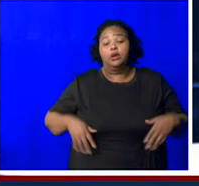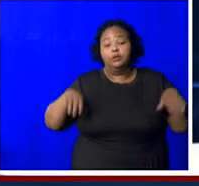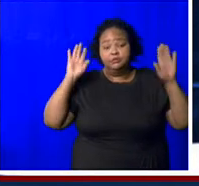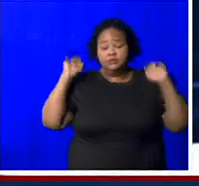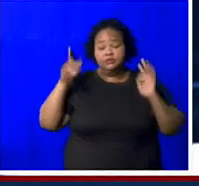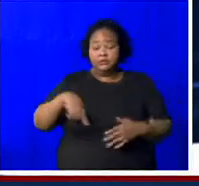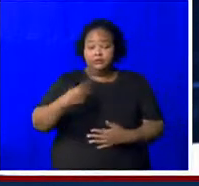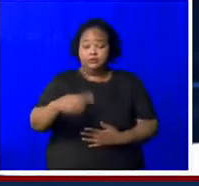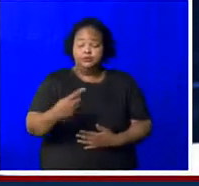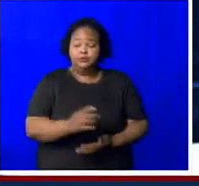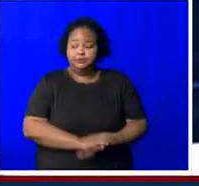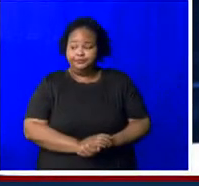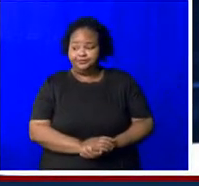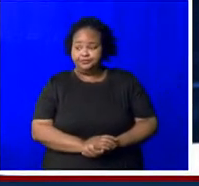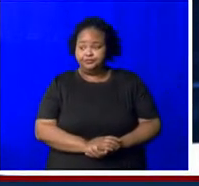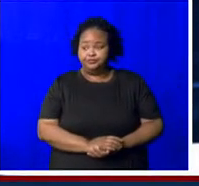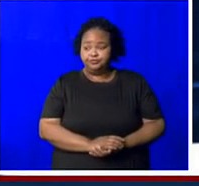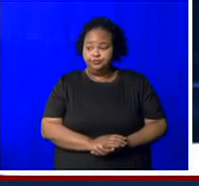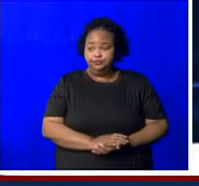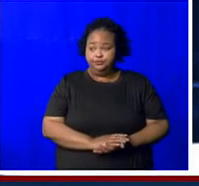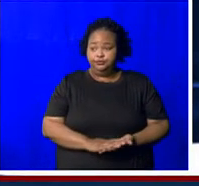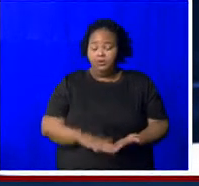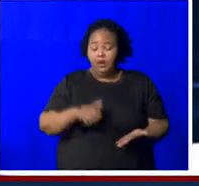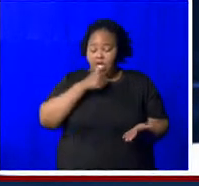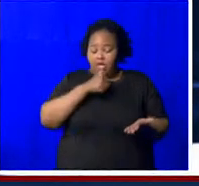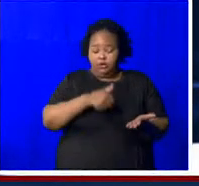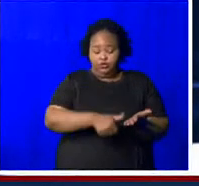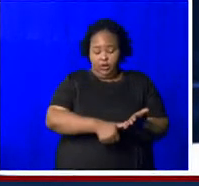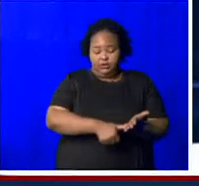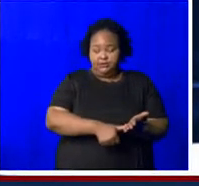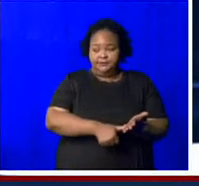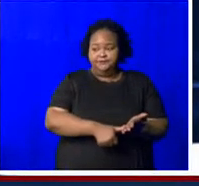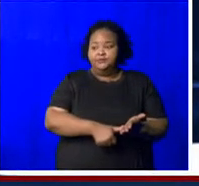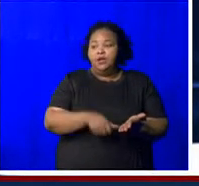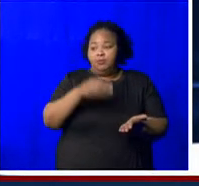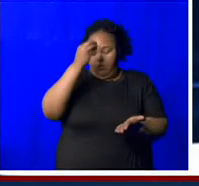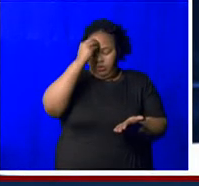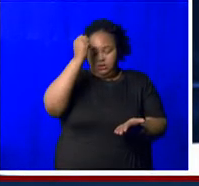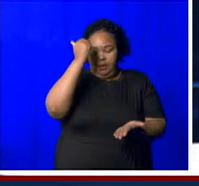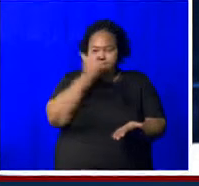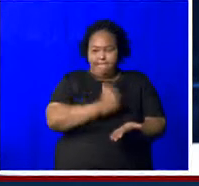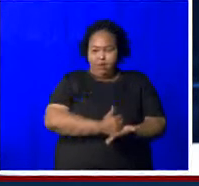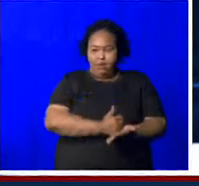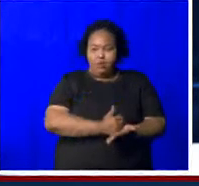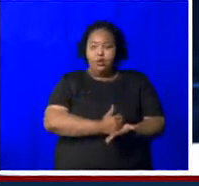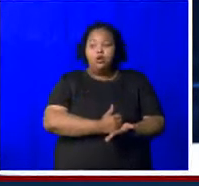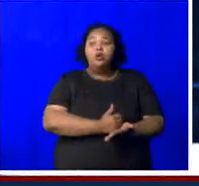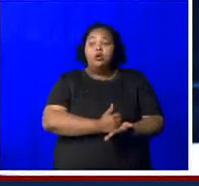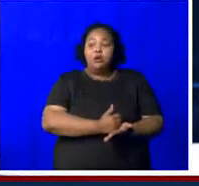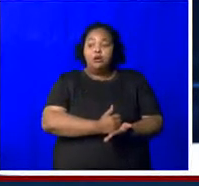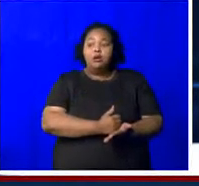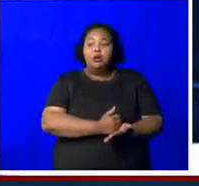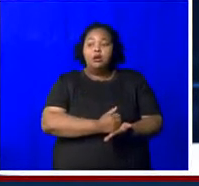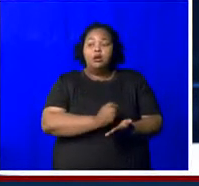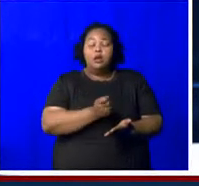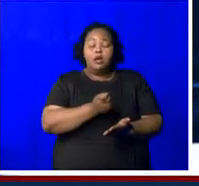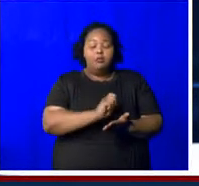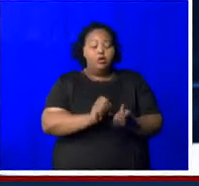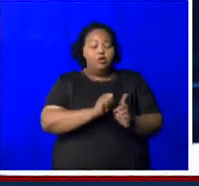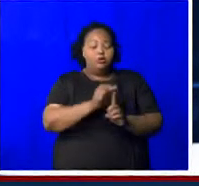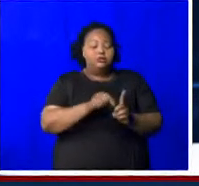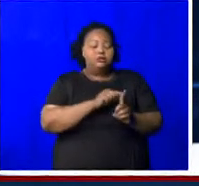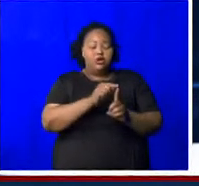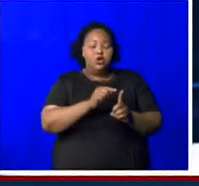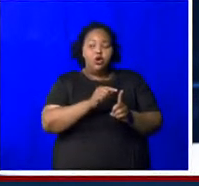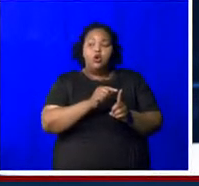Siqhubeka nato Tindzaba. Incwadi yesifakazelo lehabhalwa nguloyo beka ngumholi wesigodzi sakumahwalala lowa kwaba